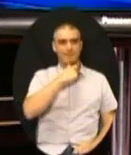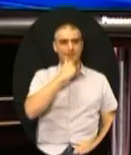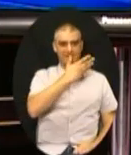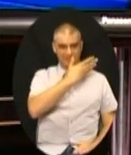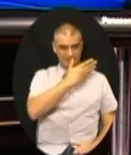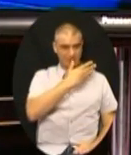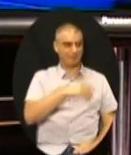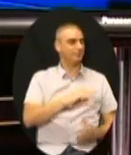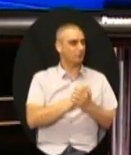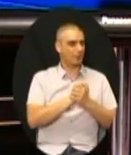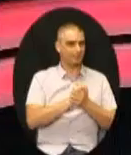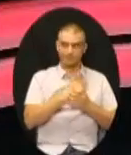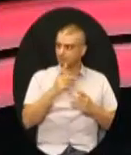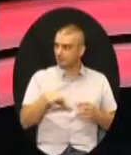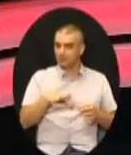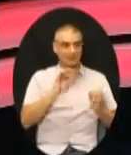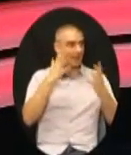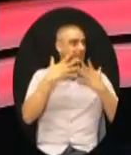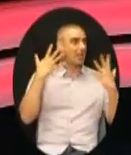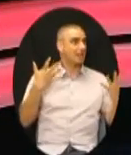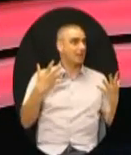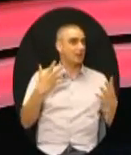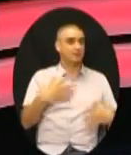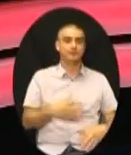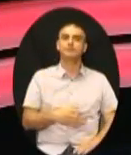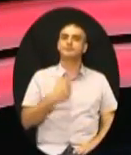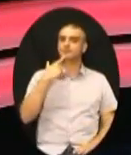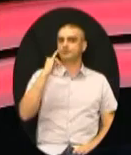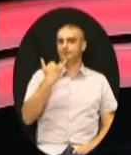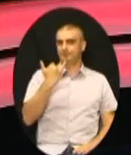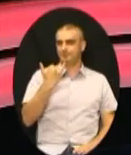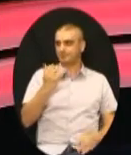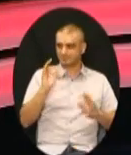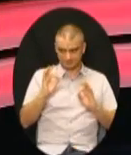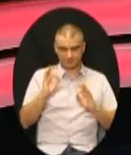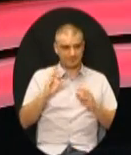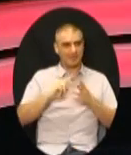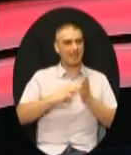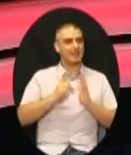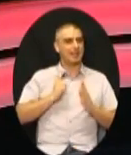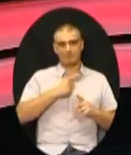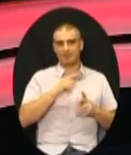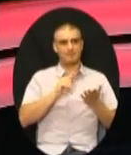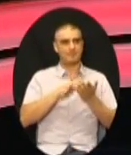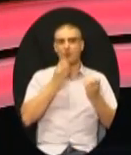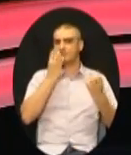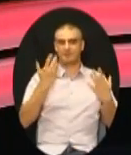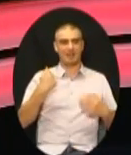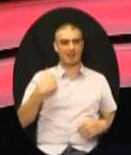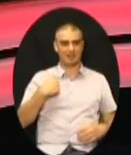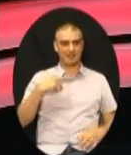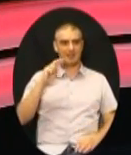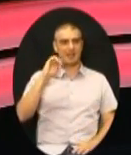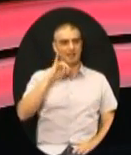שלום לך. שלום הדס. תגלית אדירה, נכון? כן, האמת שהחדר המתנה שלכם זה מקום נפלא, כי אני